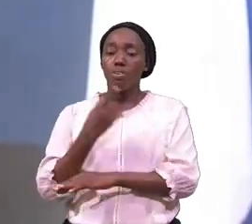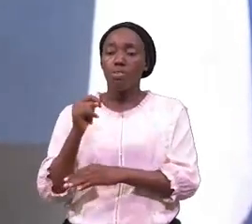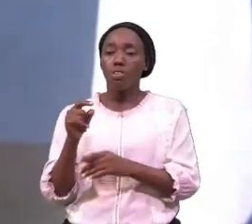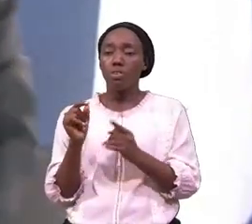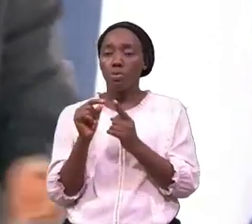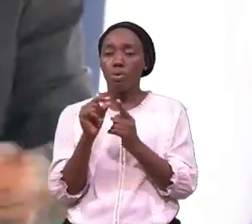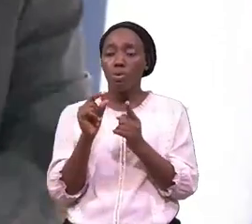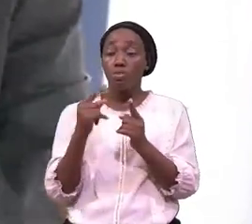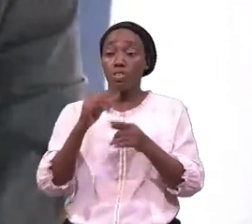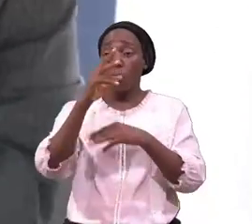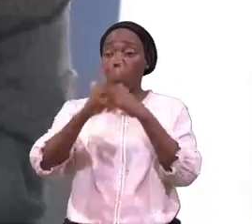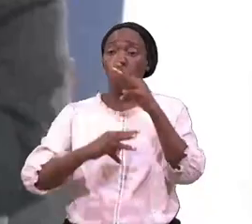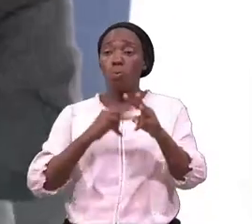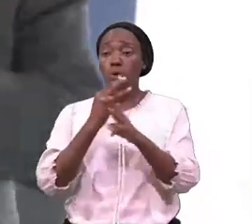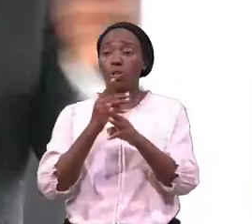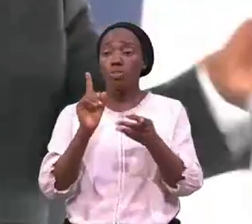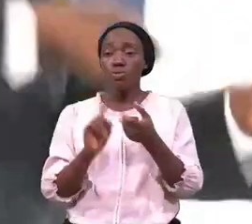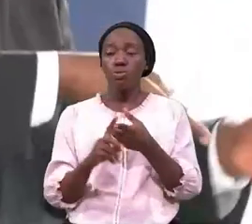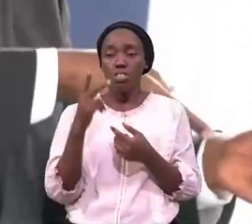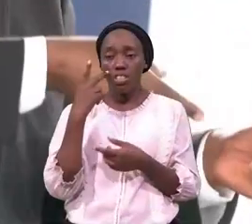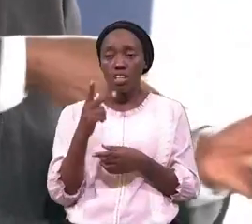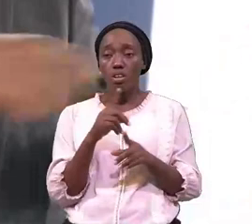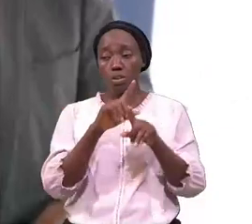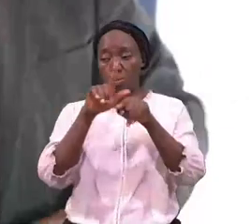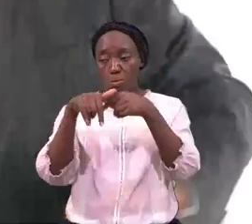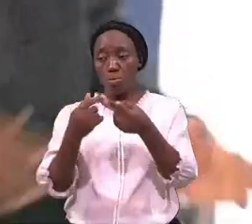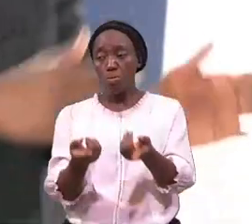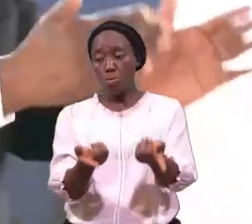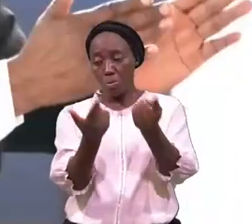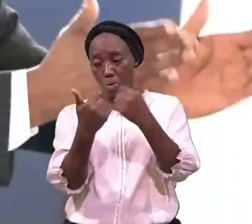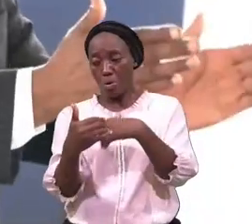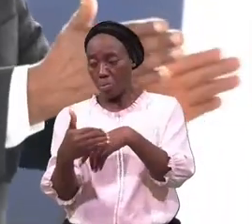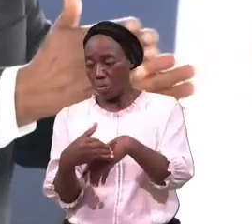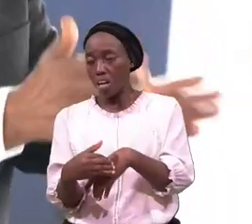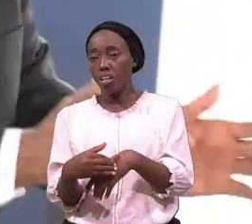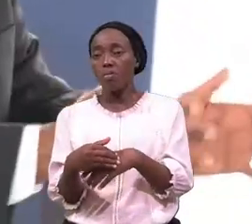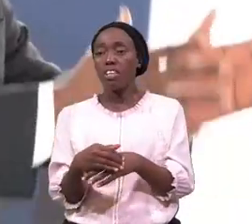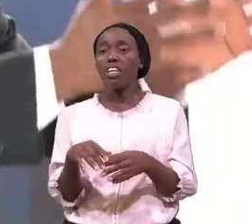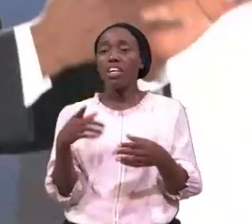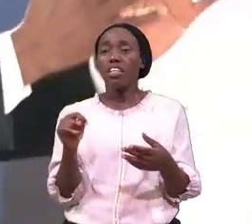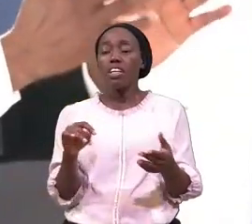placez sur la table pour que le monde le voit. Vous sortez, vous revenez.